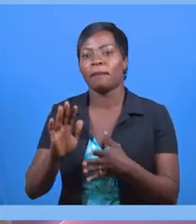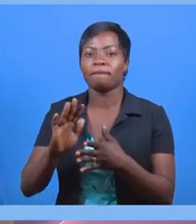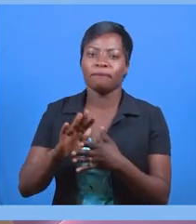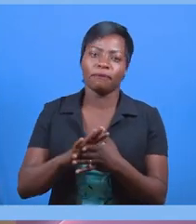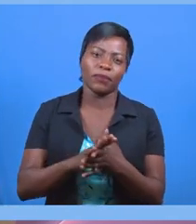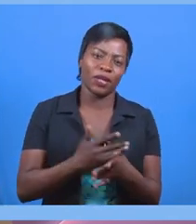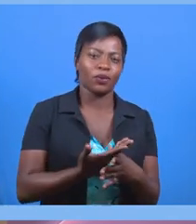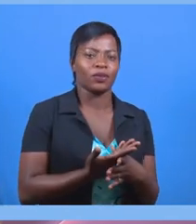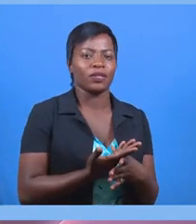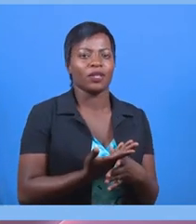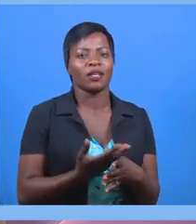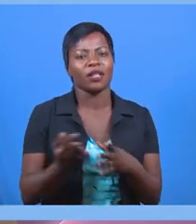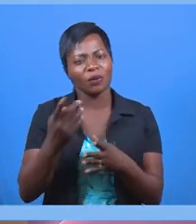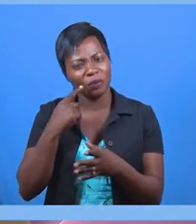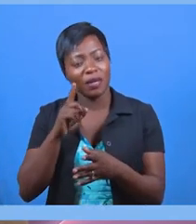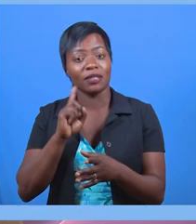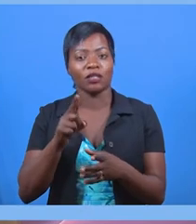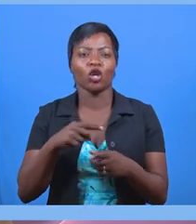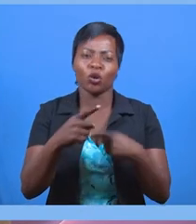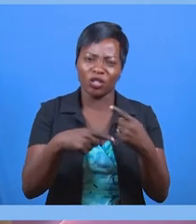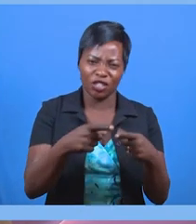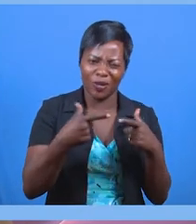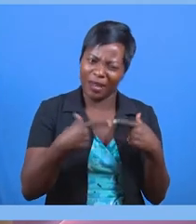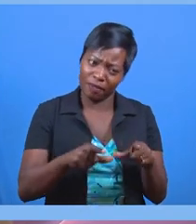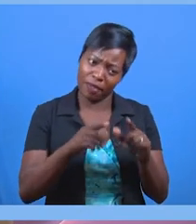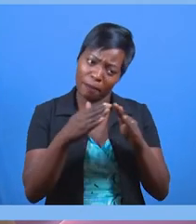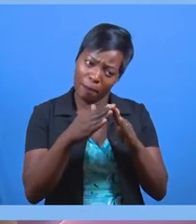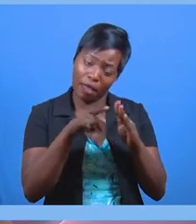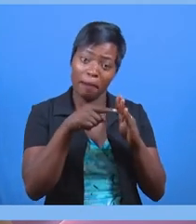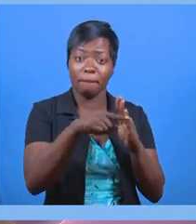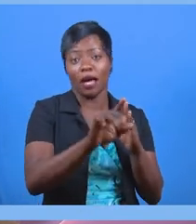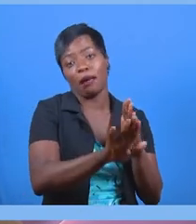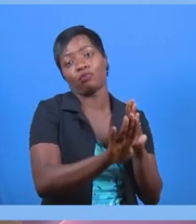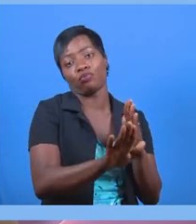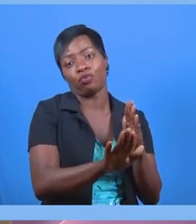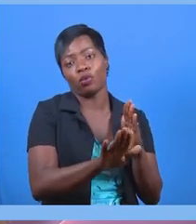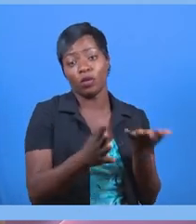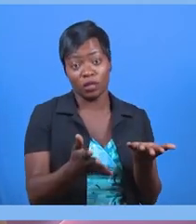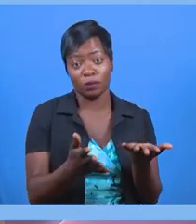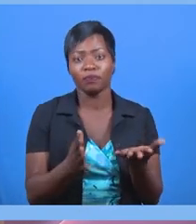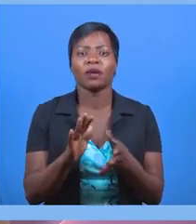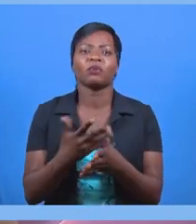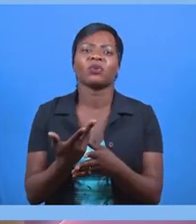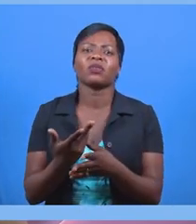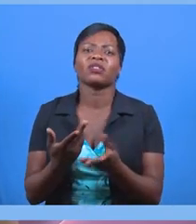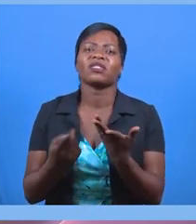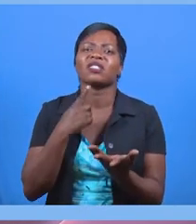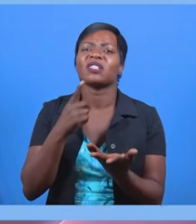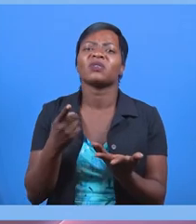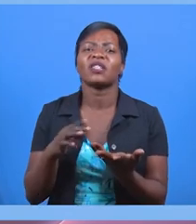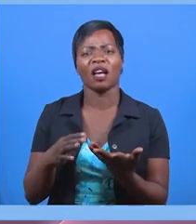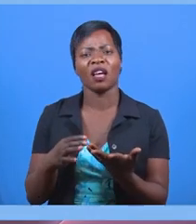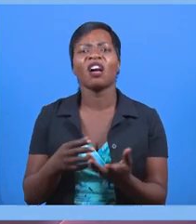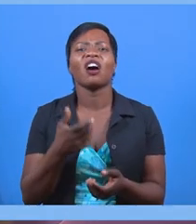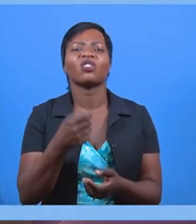sema wandira wangu ita chuchitwa. Dino daira kuti unungu fanro ungo siya shakada. Nukuti owa unga zova munu nukuti unozovunza